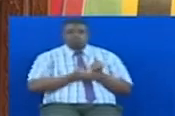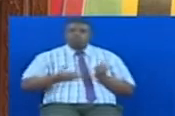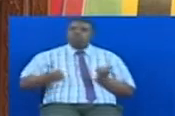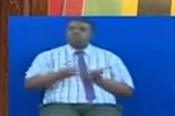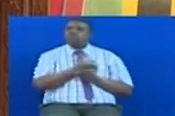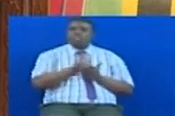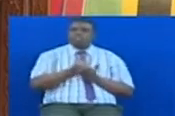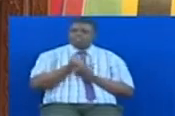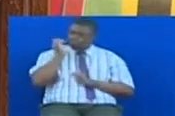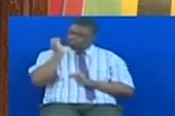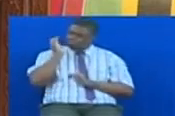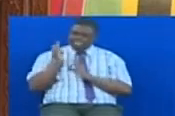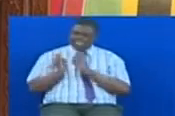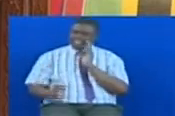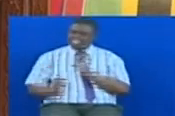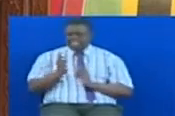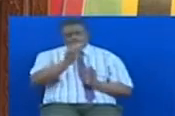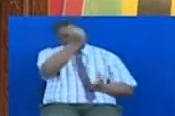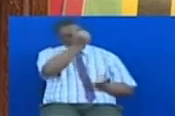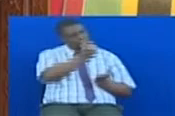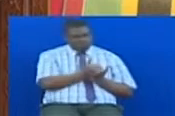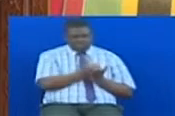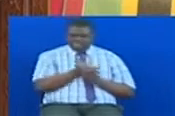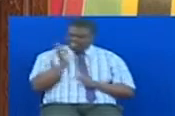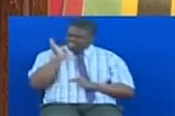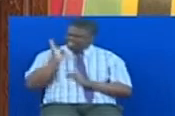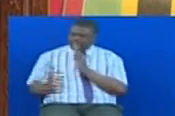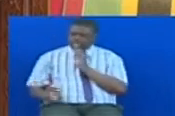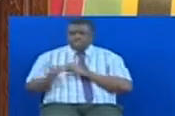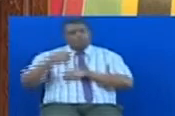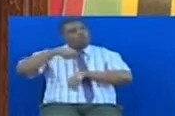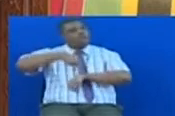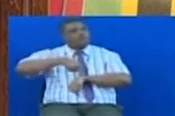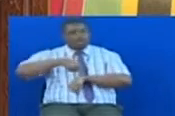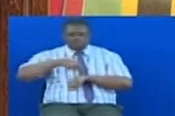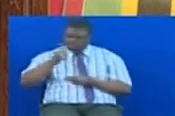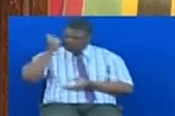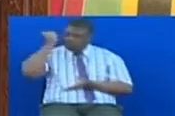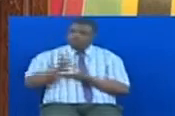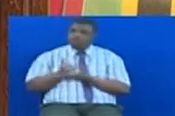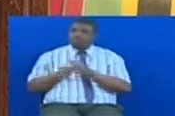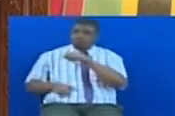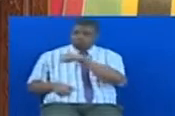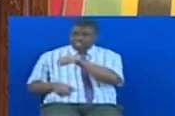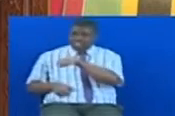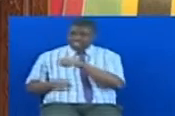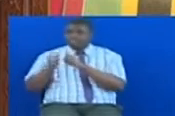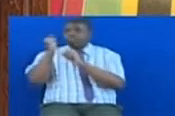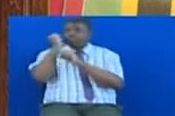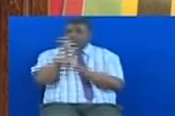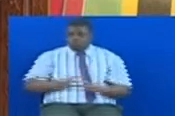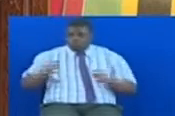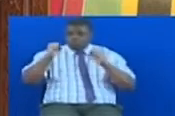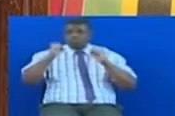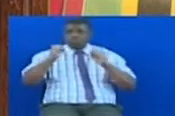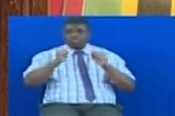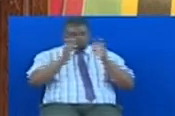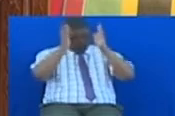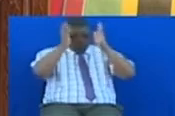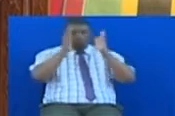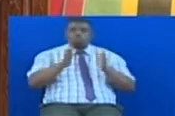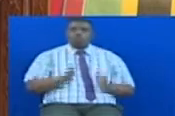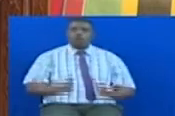sahihi wakati sahihi, ambayo maamuzi hayo ndiye amekuwa mkombozi wa mwanadamu